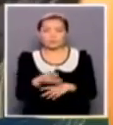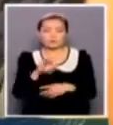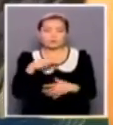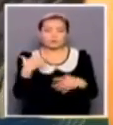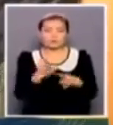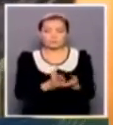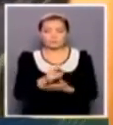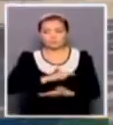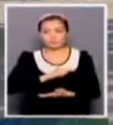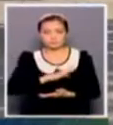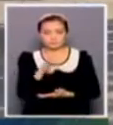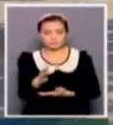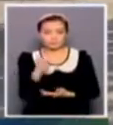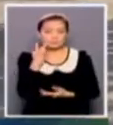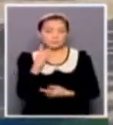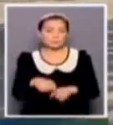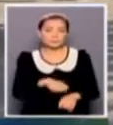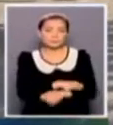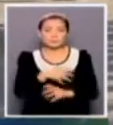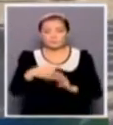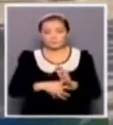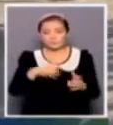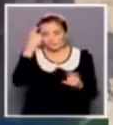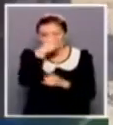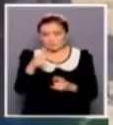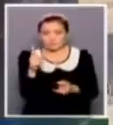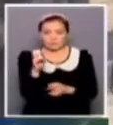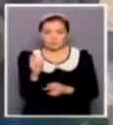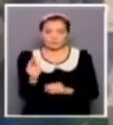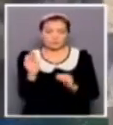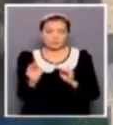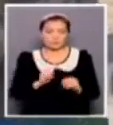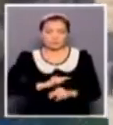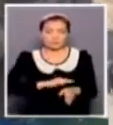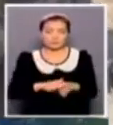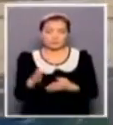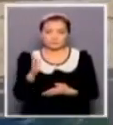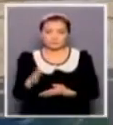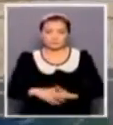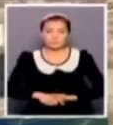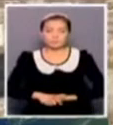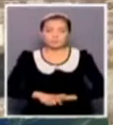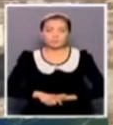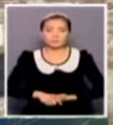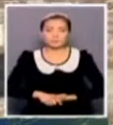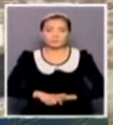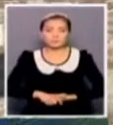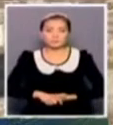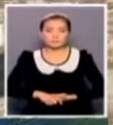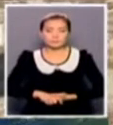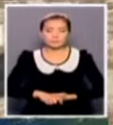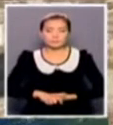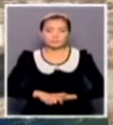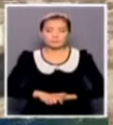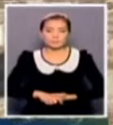маусымдық қызмет көрсету, полигон периметрін қазу, ескерту белгілерімен жабдықтау бойынша жұмыстар да жүргізілуде. Основная